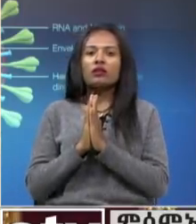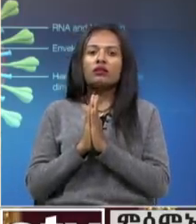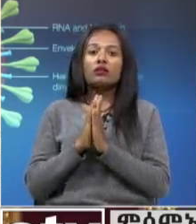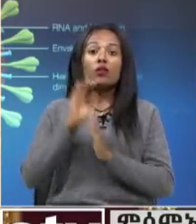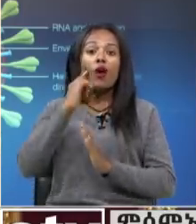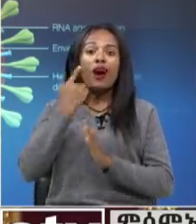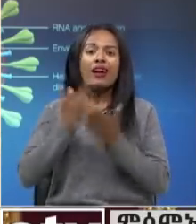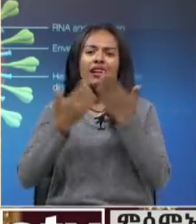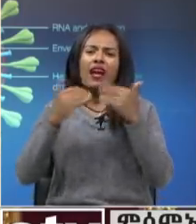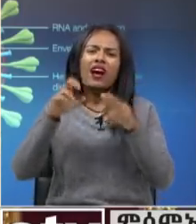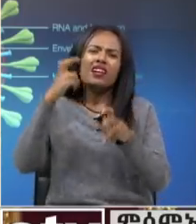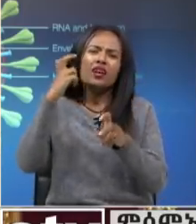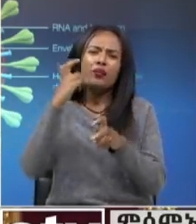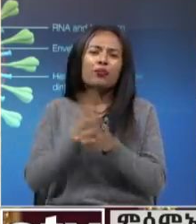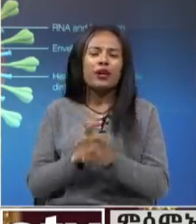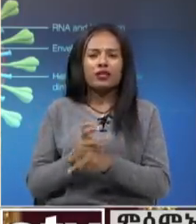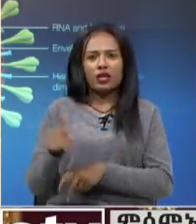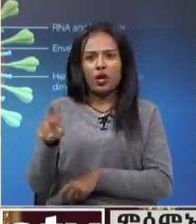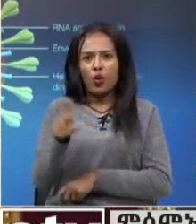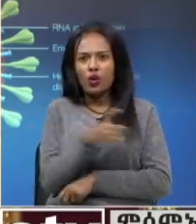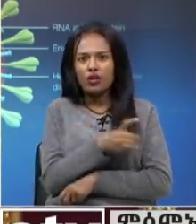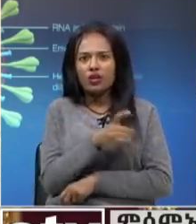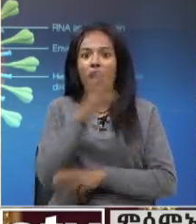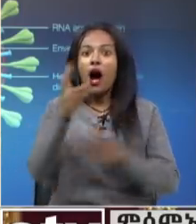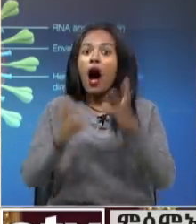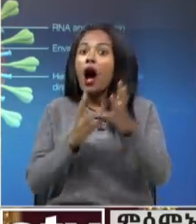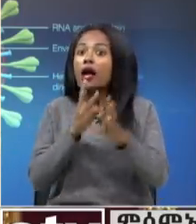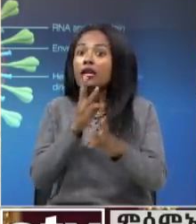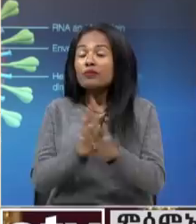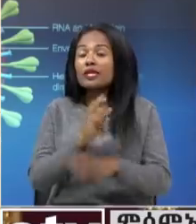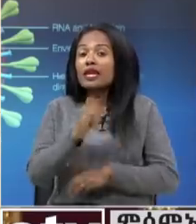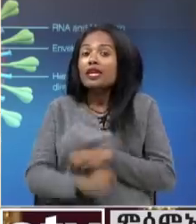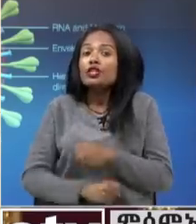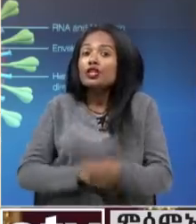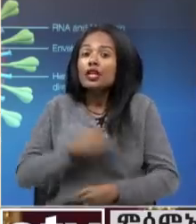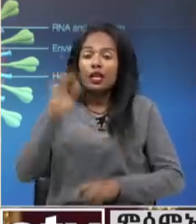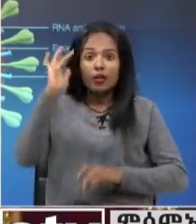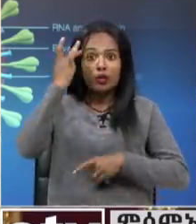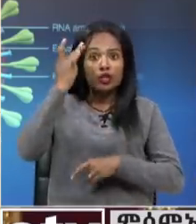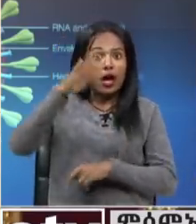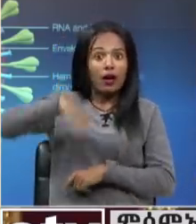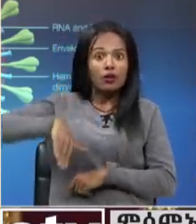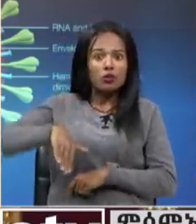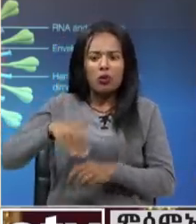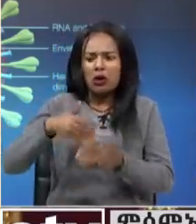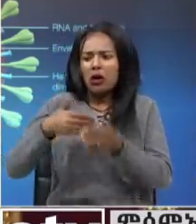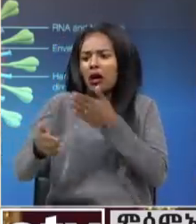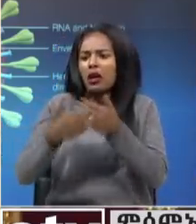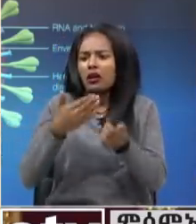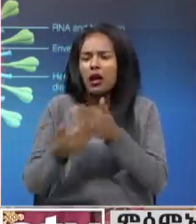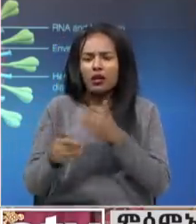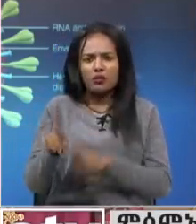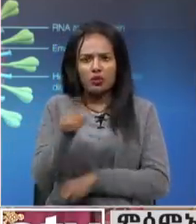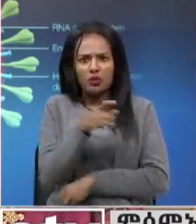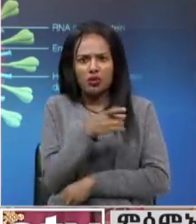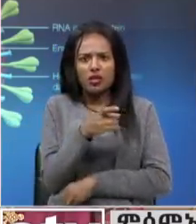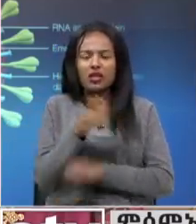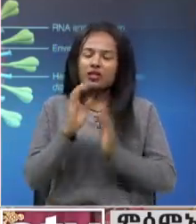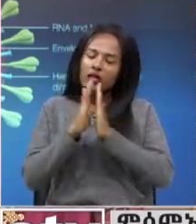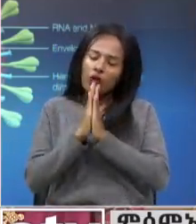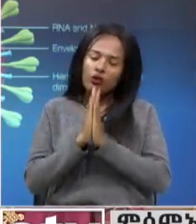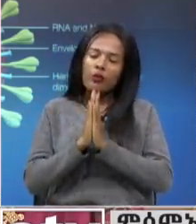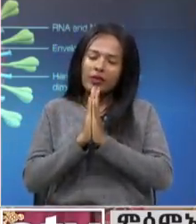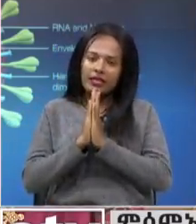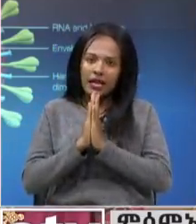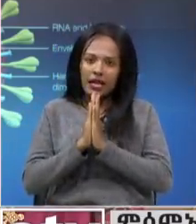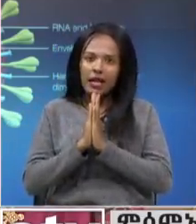ስንኳን ይህን ያህል ከባድ የሆነ ዓለምን ያስጨነቀ በሽታ ቀርቶ ቀለል ያለም ቢሆን ጸሎት